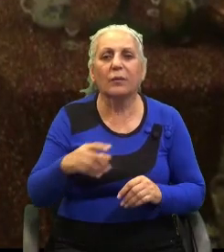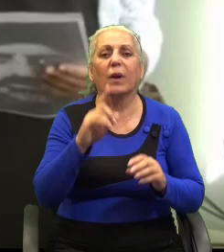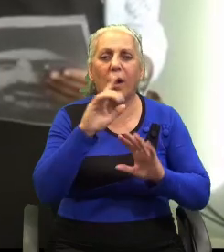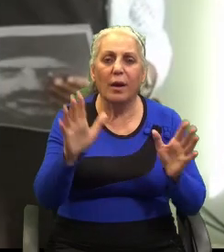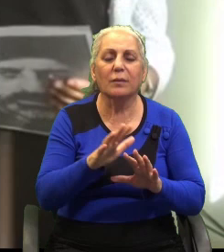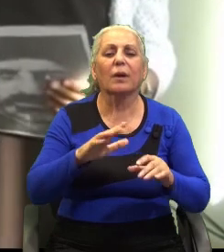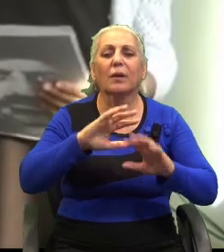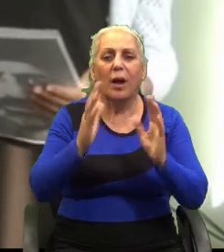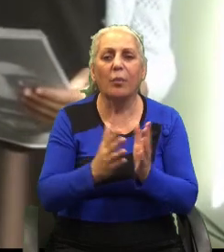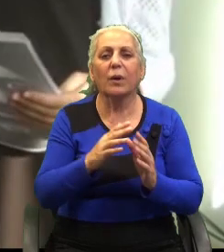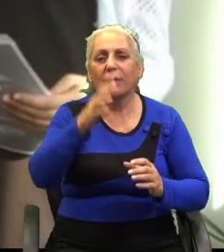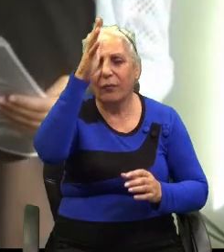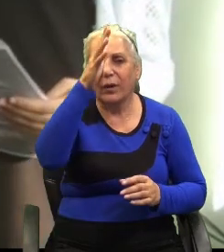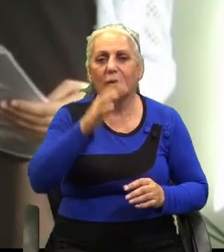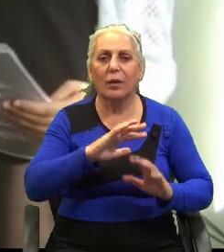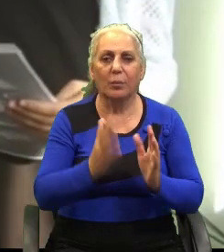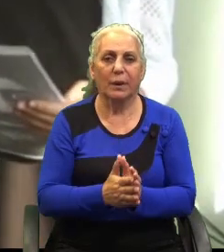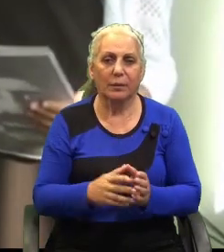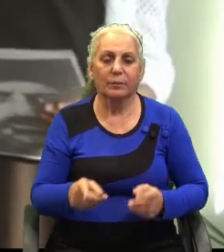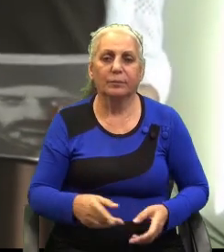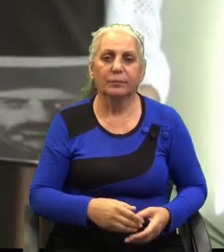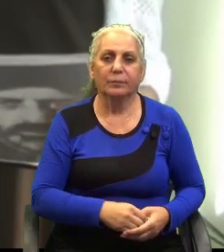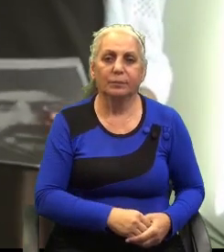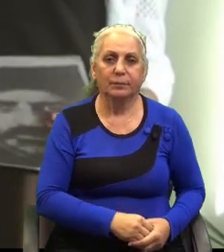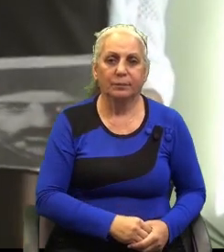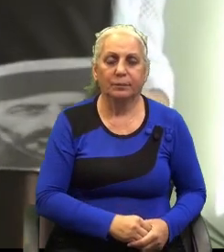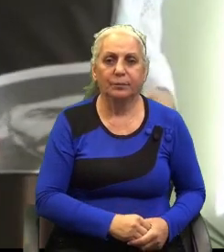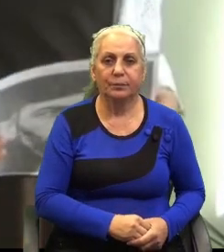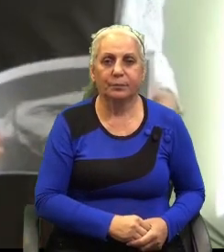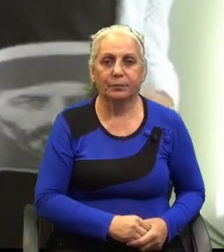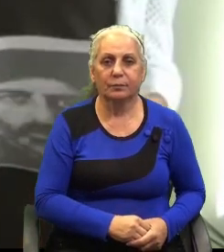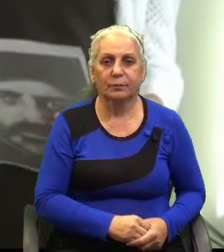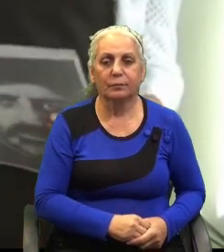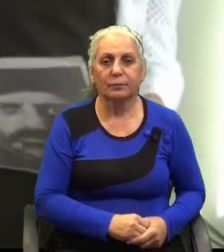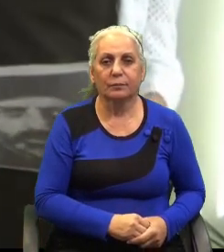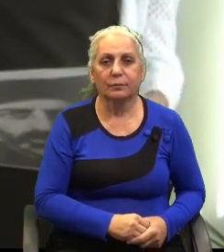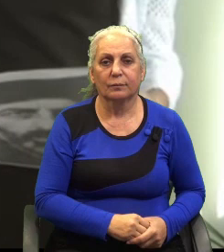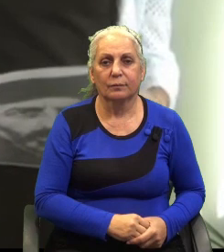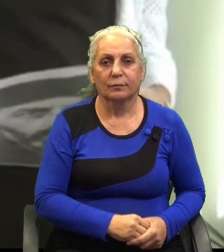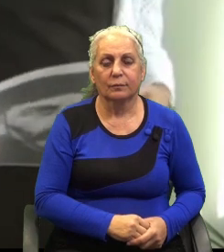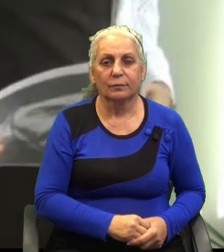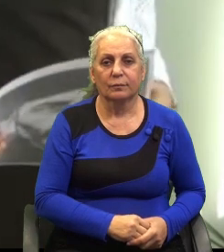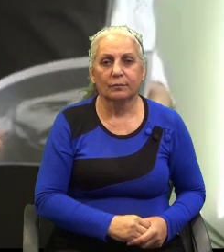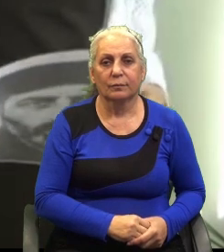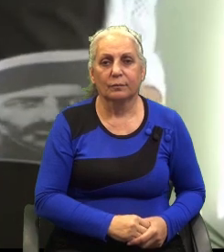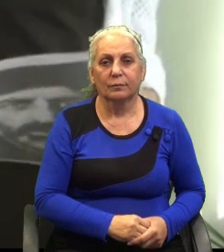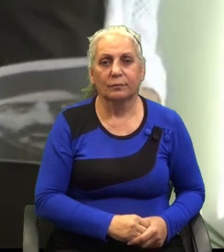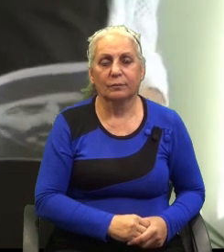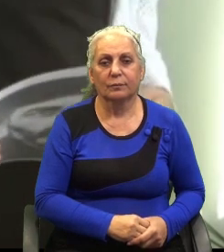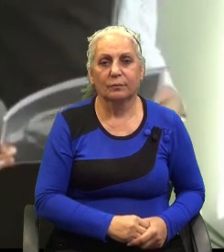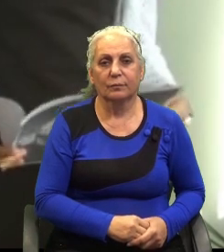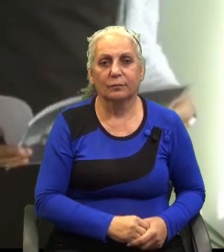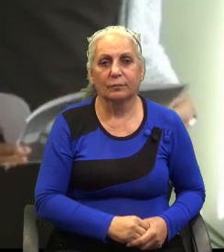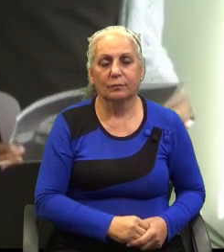համարներով։ Արվեստը ճաշակ է, ճաշակ, կարվեստ ճաշակա, լացկանեն, ամեն